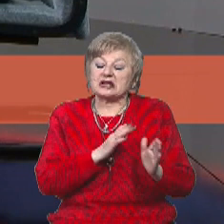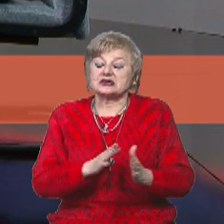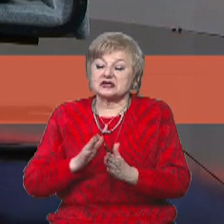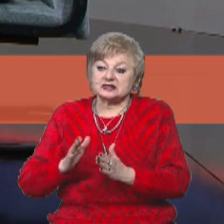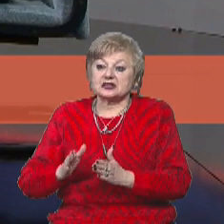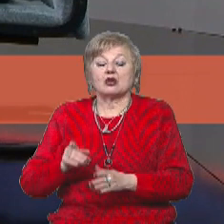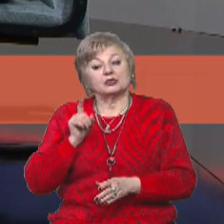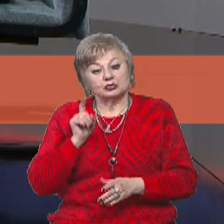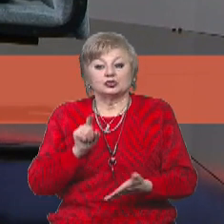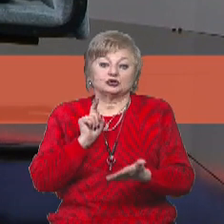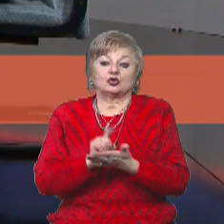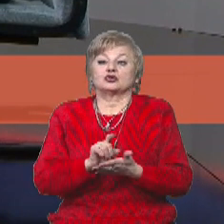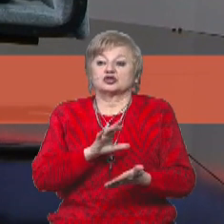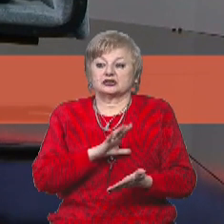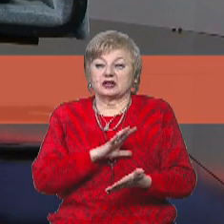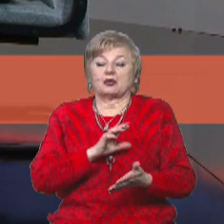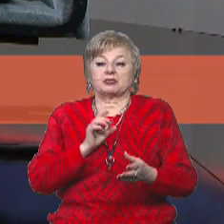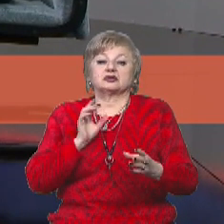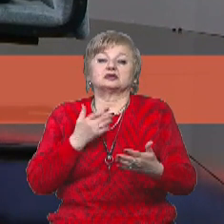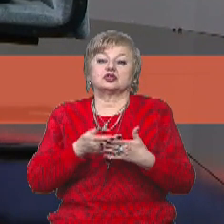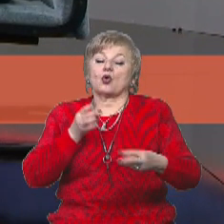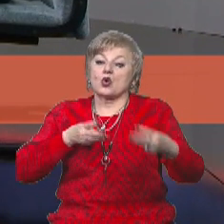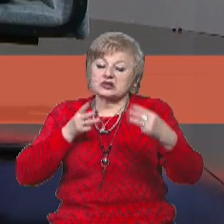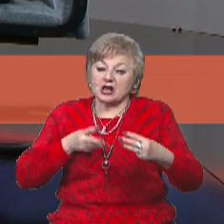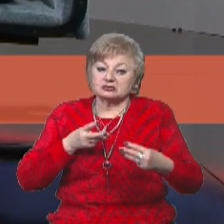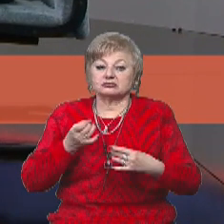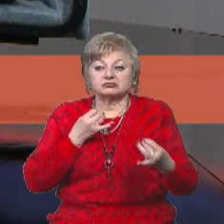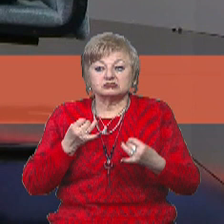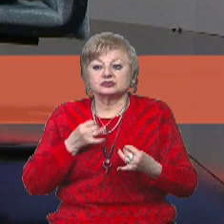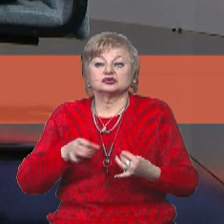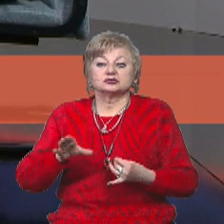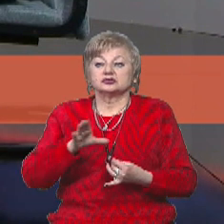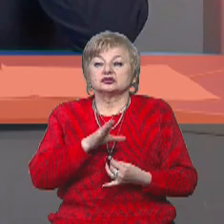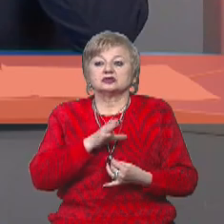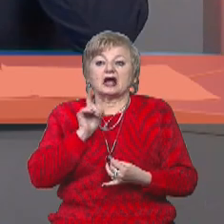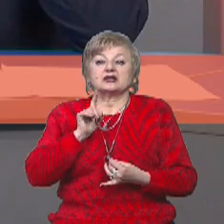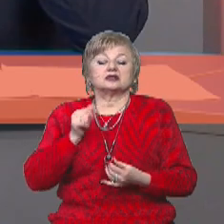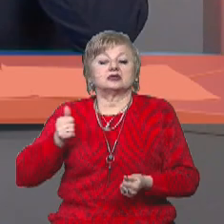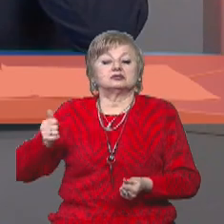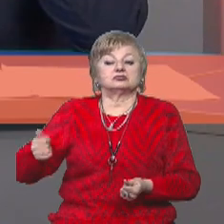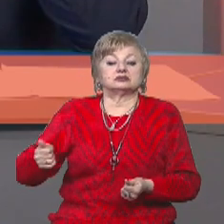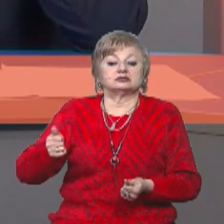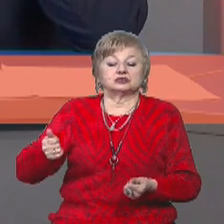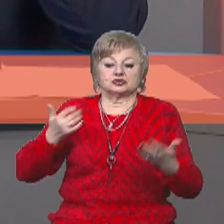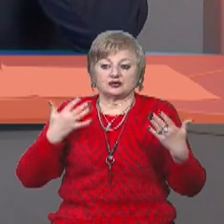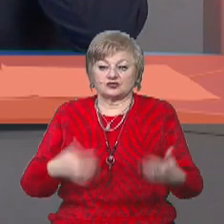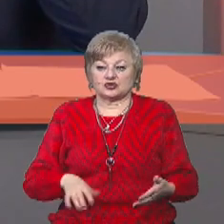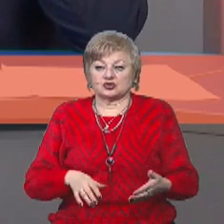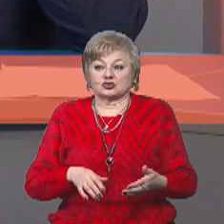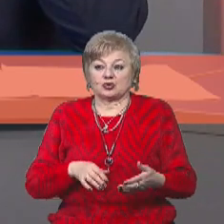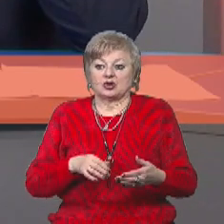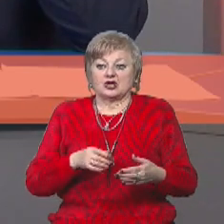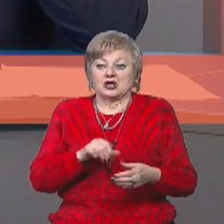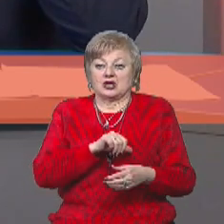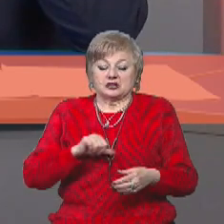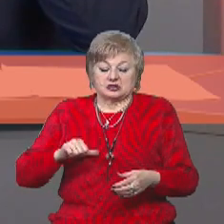даних про якість атмосферного повітря. І вона повинна бути повітря. Онлайн, вона повинна бути в гаджеті, вона повинна бути доступна. А не десь кнопка на міській раді, після громадських слухань зробили,